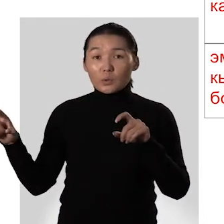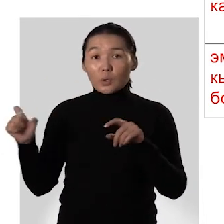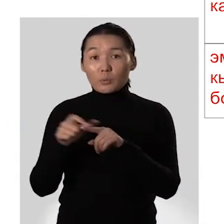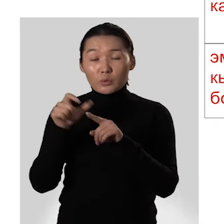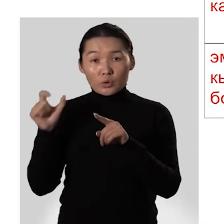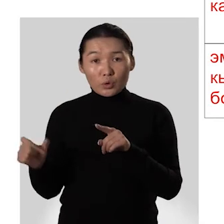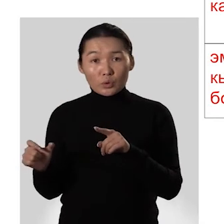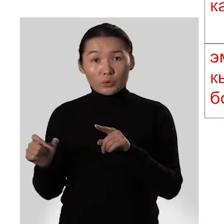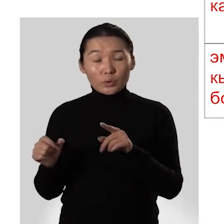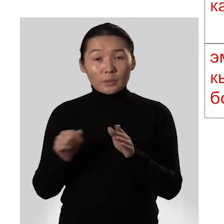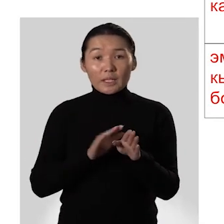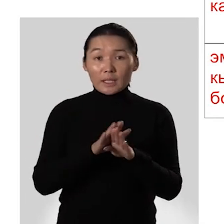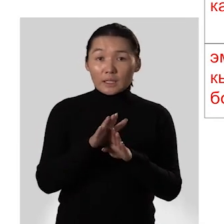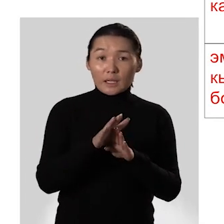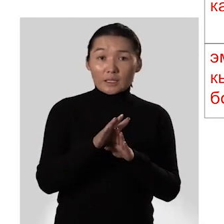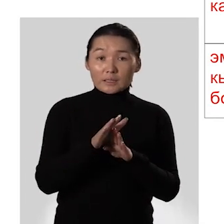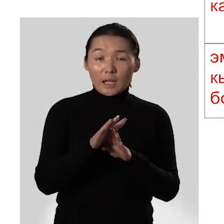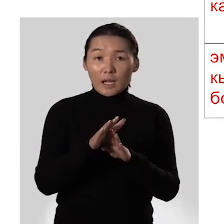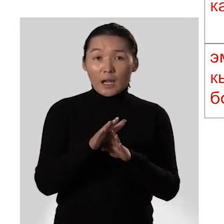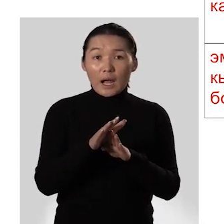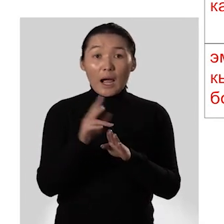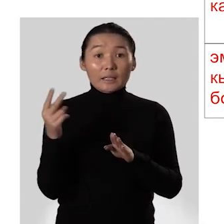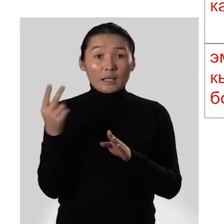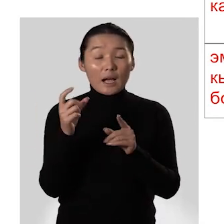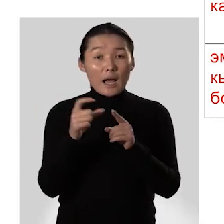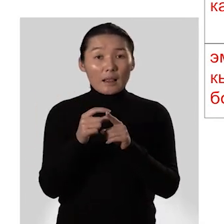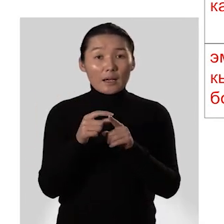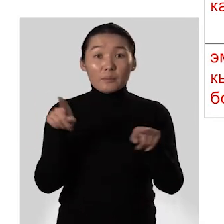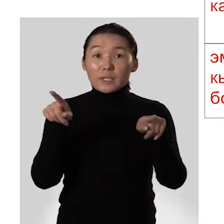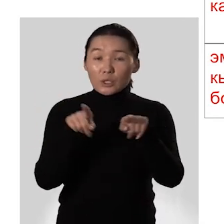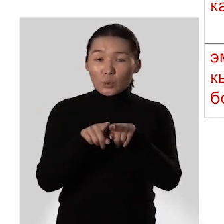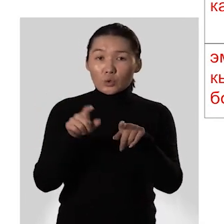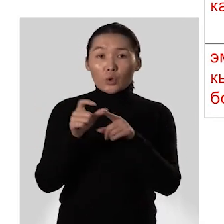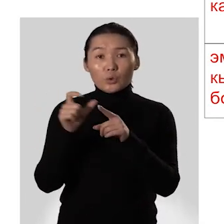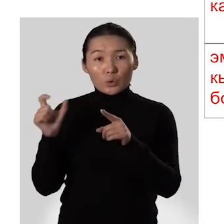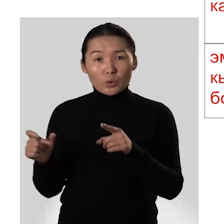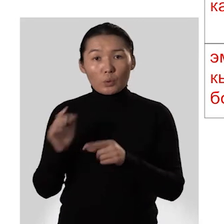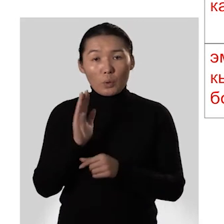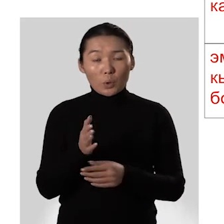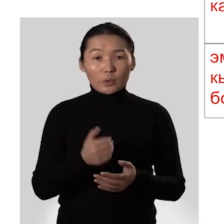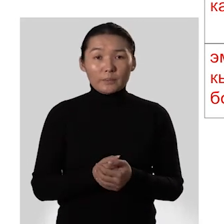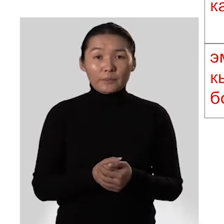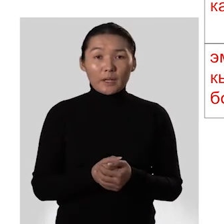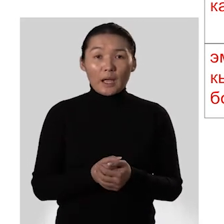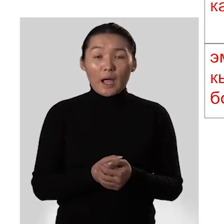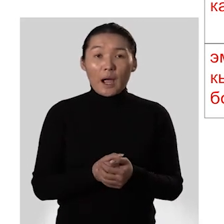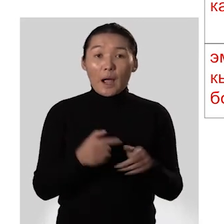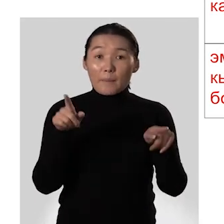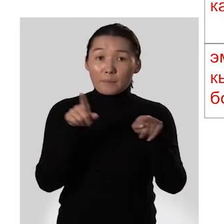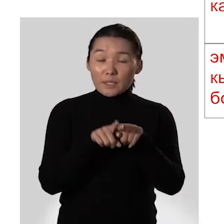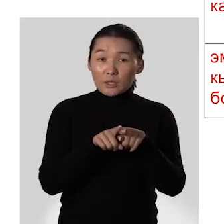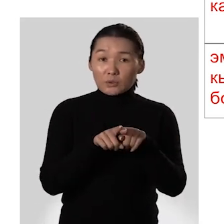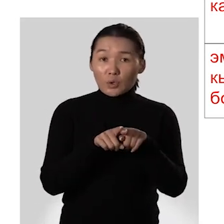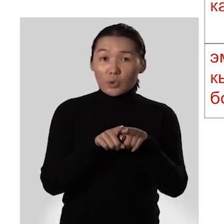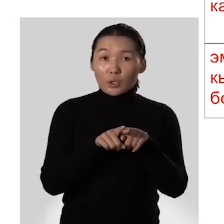аткарса, анда алар бүрөнчөй сөздөр болот. Бул жерде бүрөнчөй